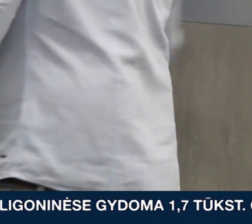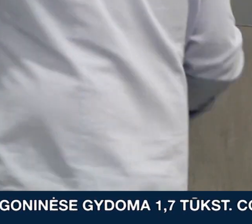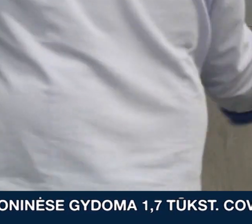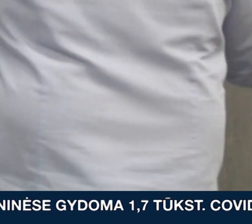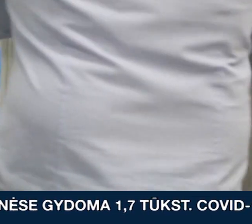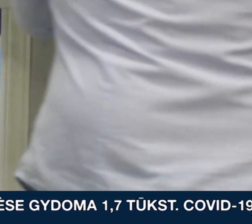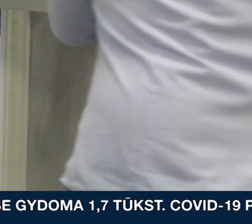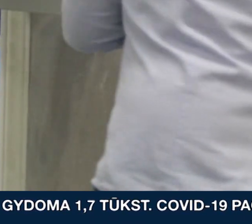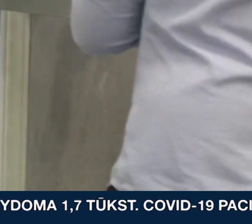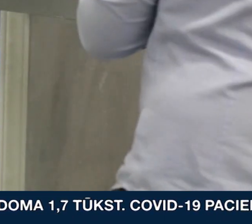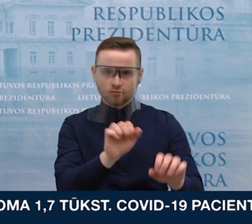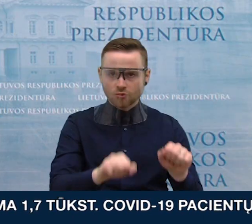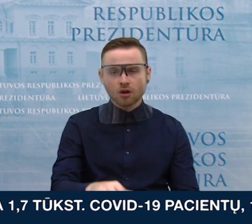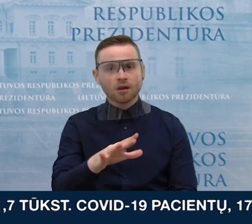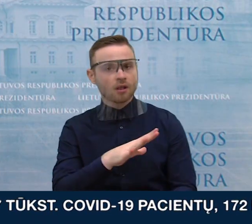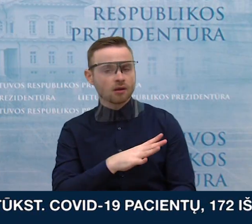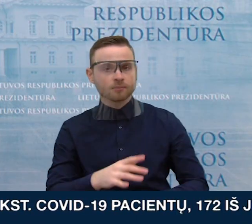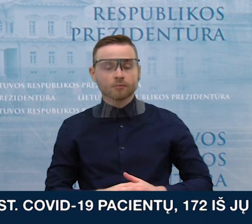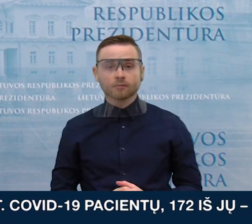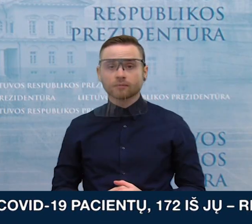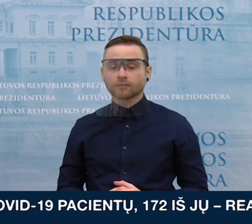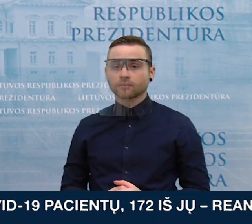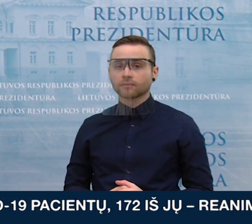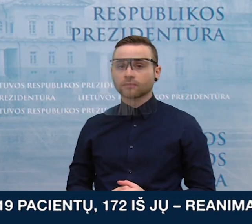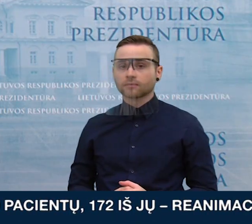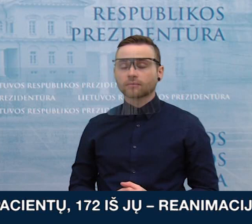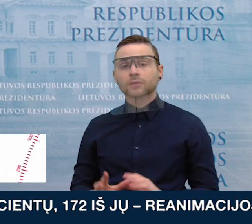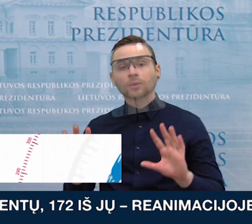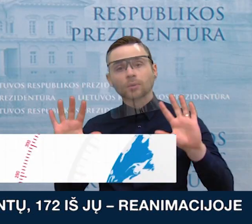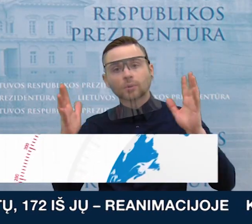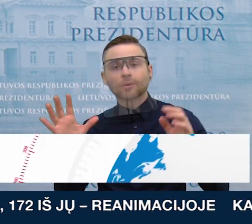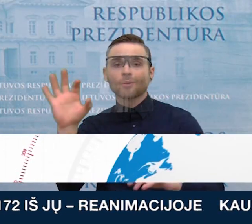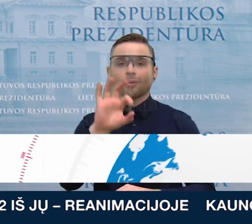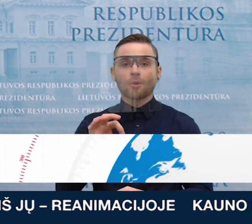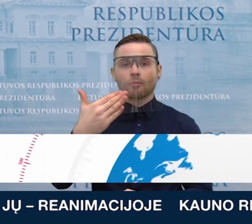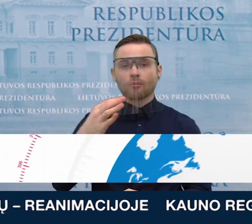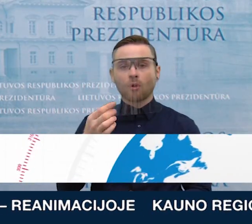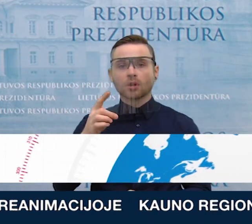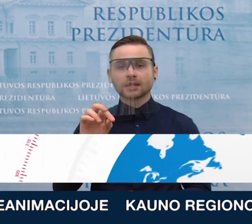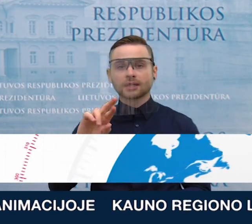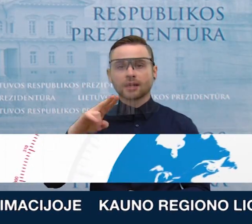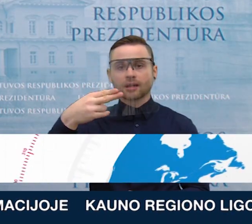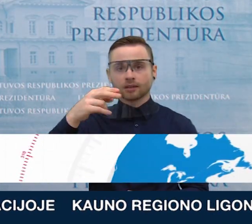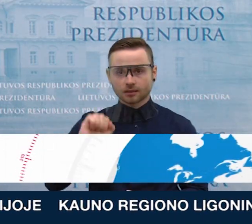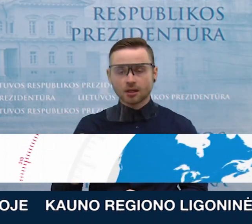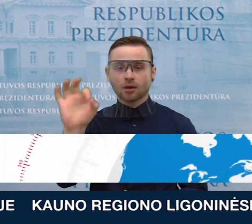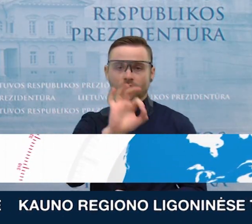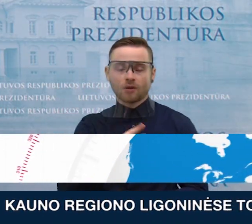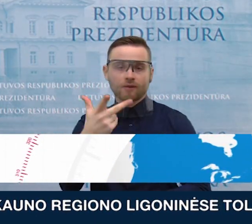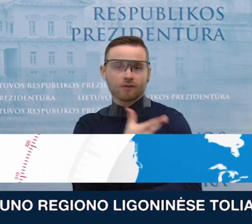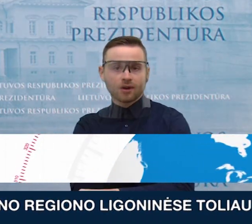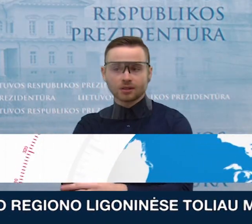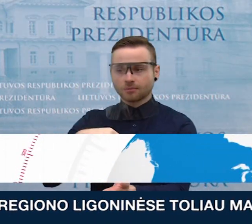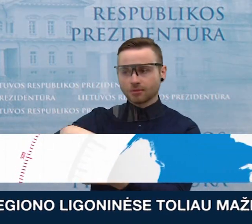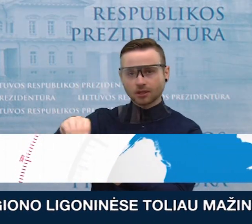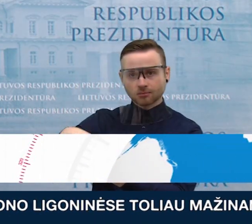to padaryti tiesiog neįmanoma. Na, jeigu kalbama apie Modernos kompanijos vakcinų pirkimą